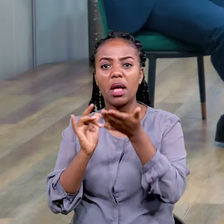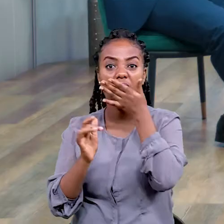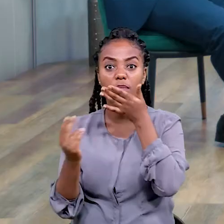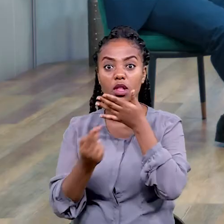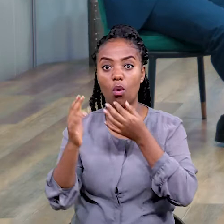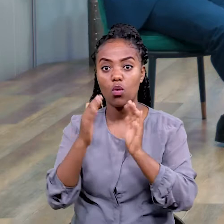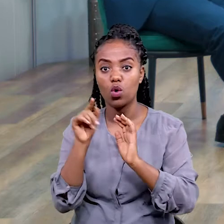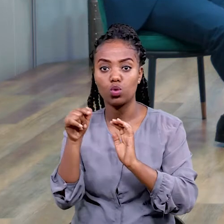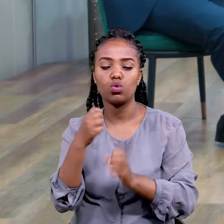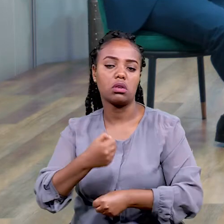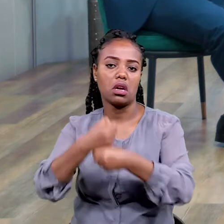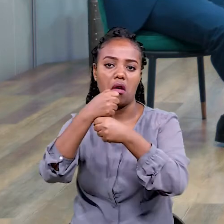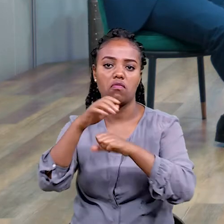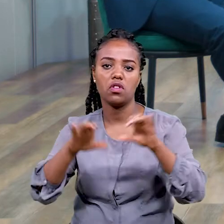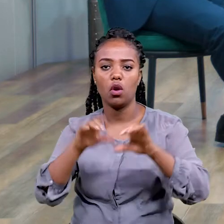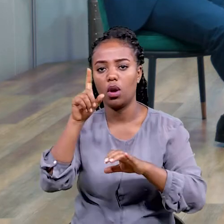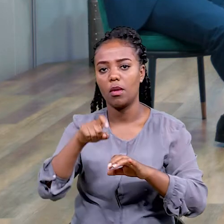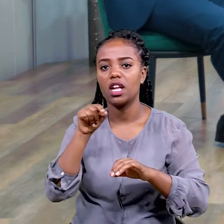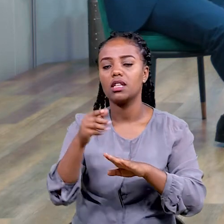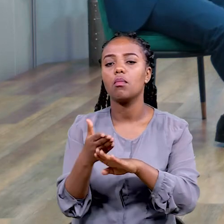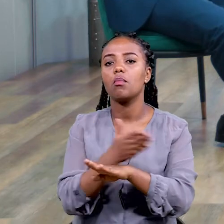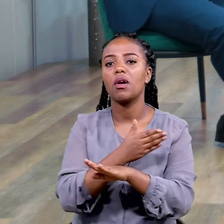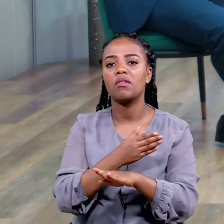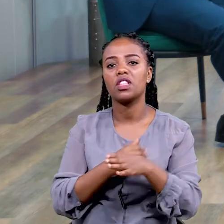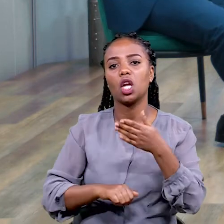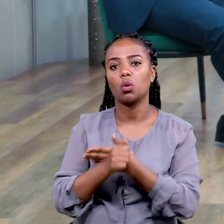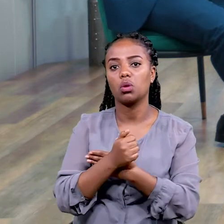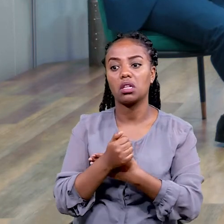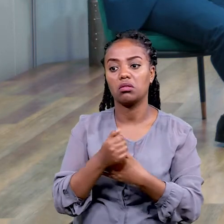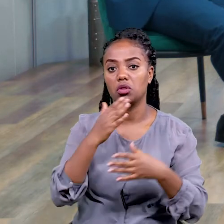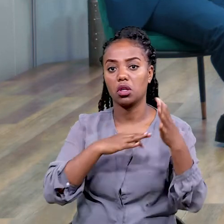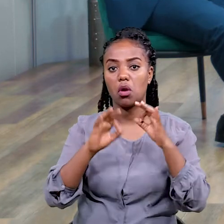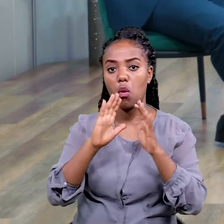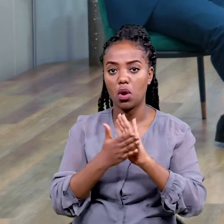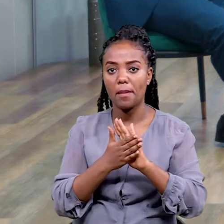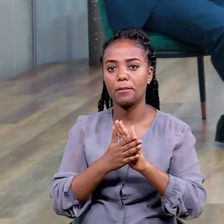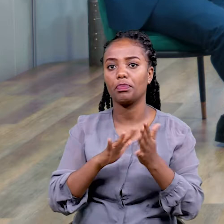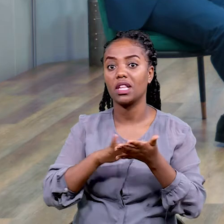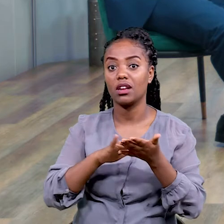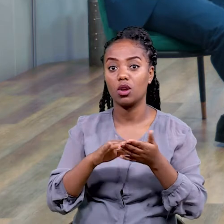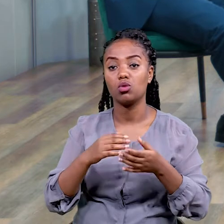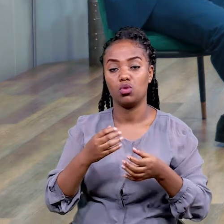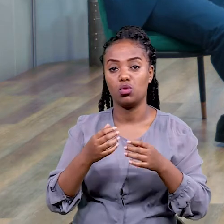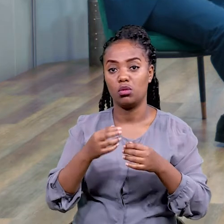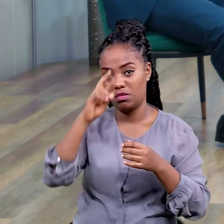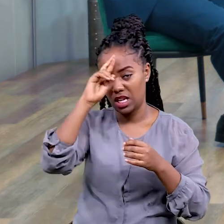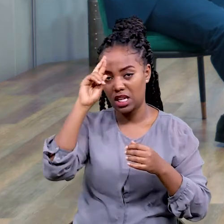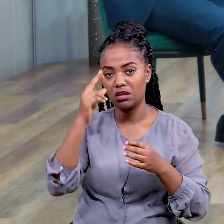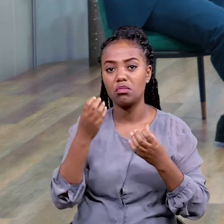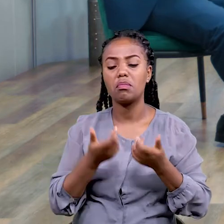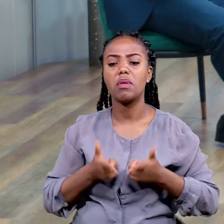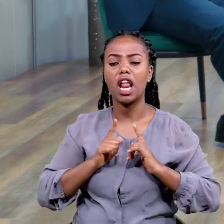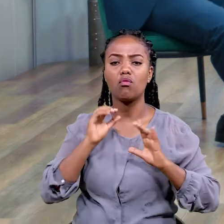የሚጠቀሙ ከሆነ እነዛ ላይ ድጋፍ እንዲደረጉ ከዚህ በፊት የጥቃት ሰለባ ከሆኑ በቤተሰብ ቅድም አቶ ኮምሳ እንዳለው አብዛኛዎቹ የጥቃት በሆነ